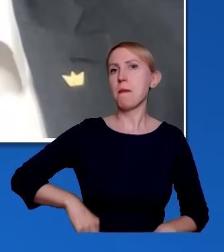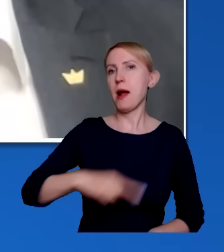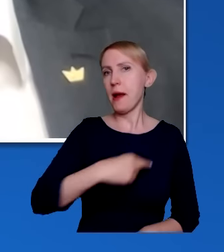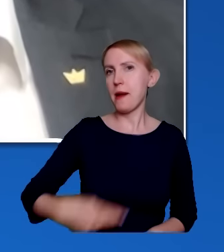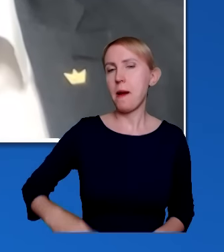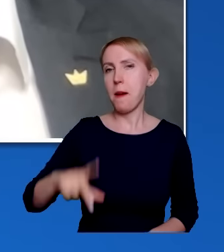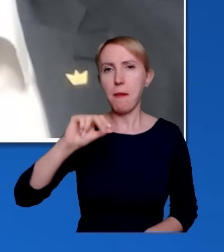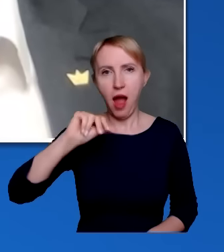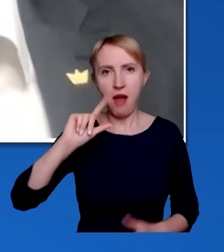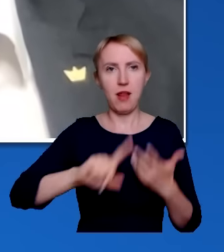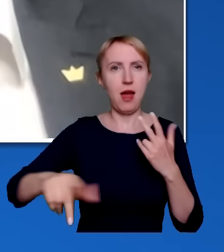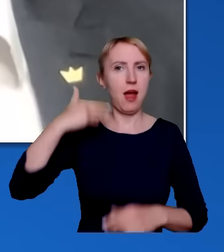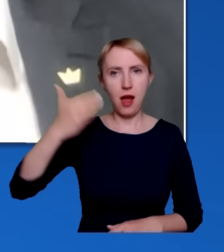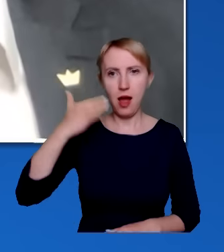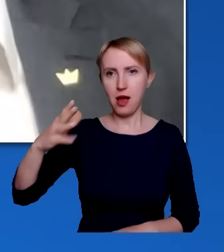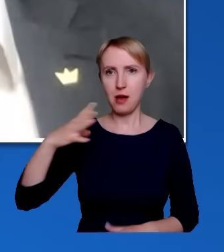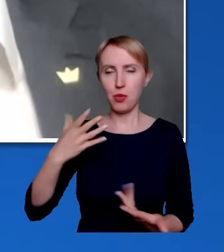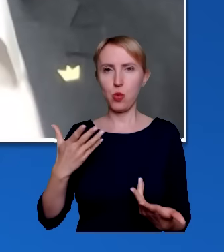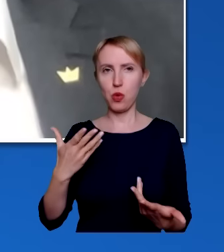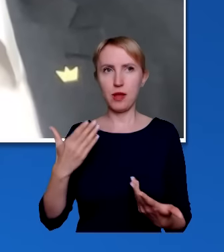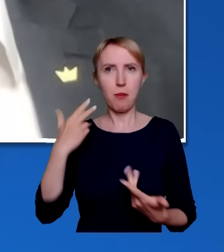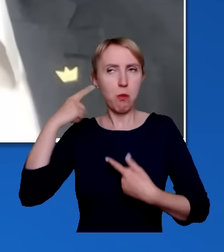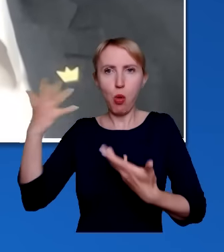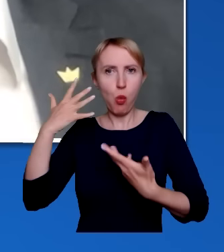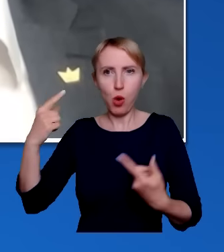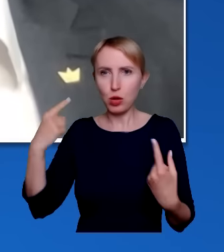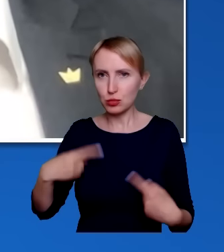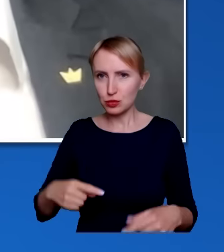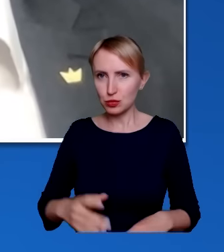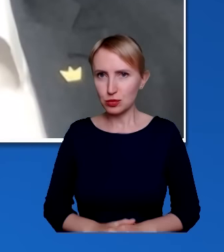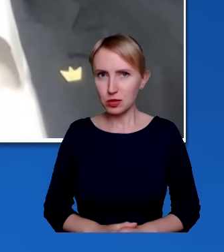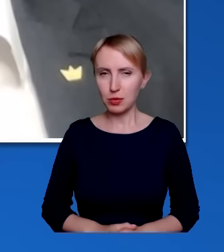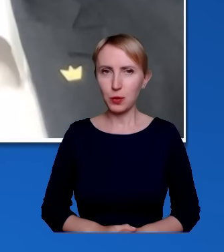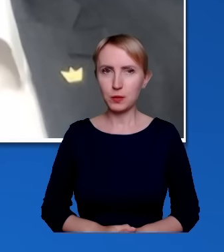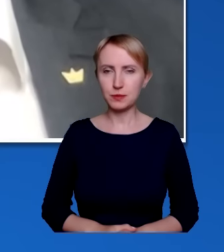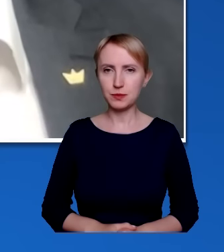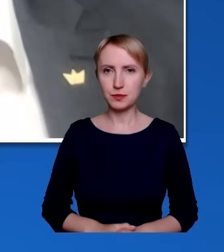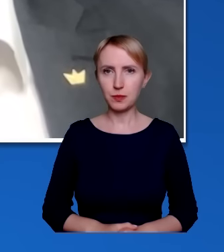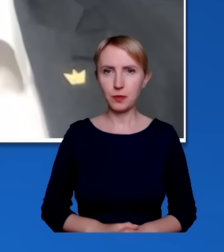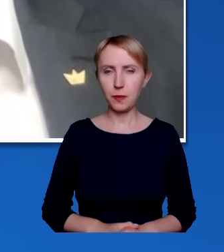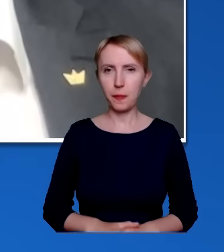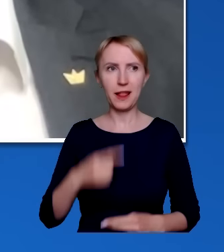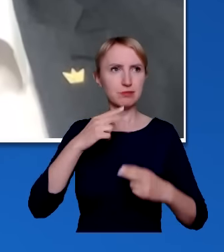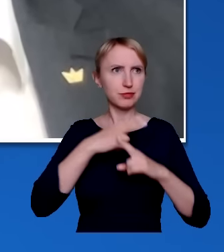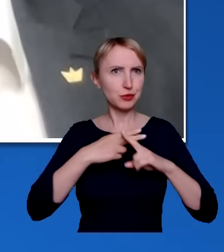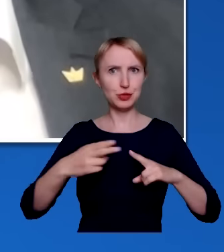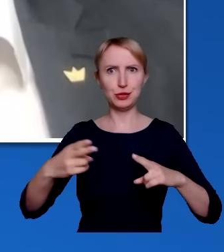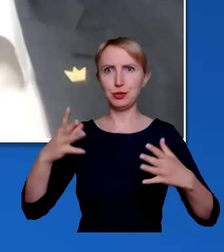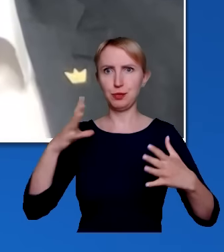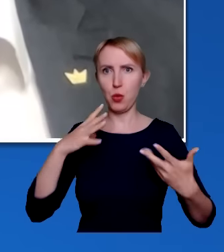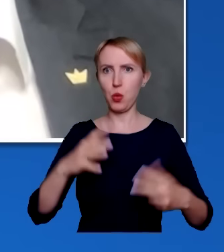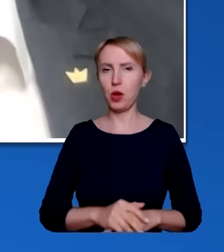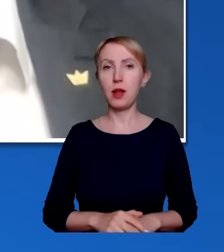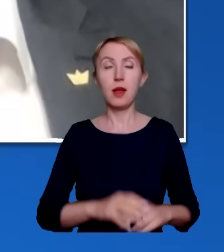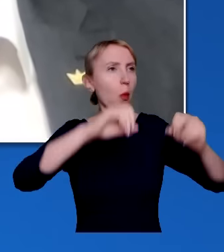Pawlak którzy No tutaj tego głosu nie mieli nałożonego głos był zupełnie czysty więc widzi pan pech to